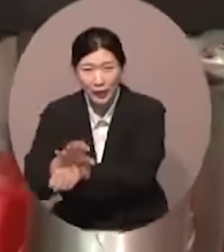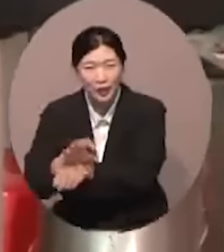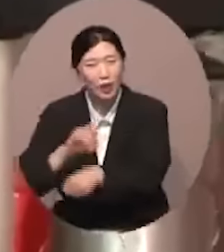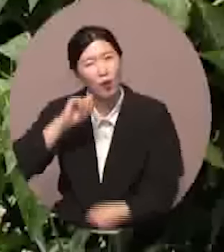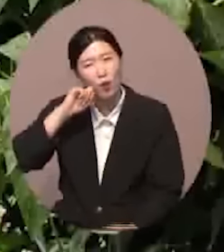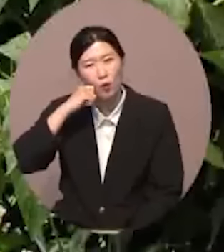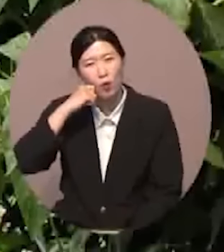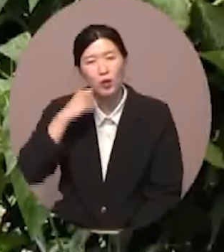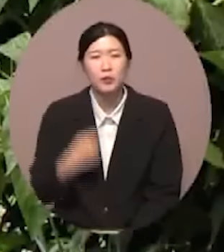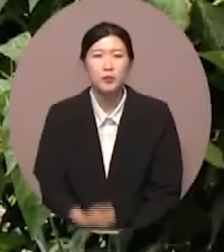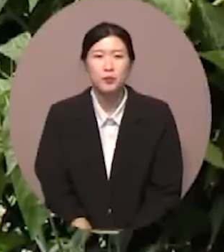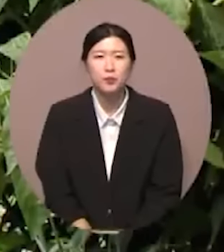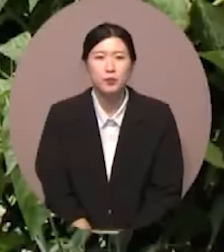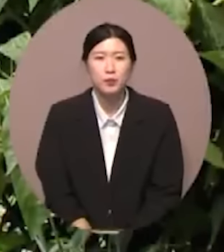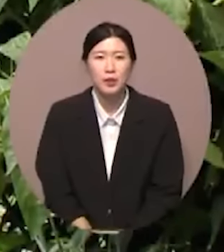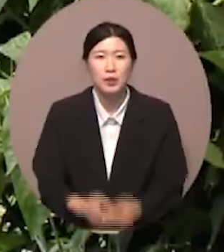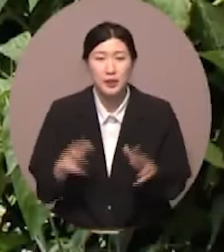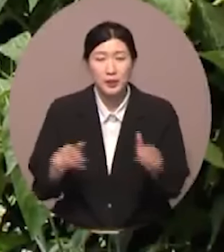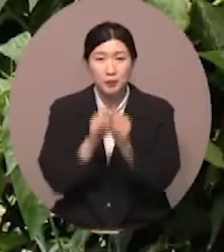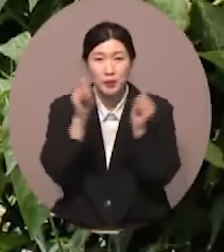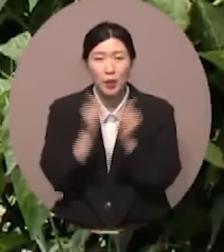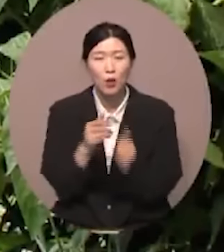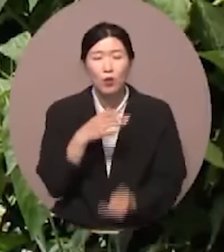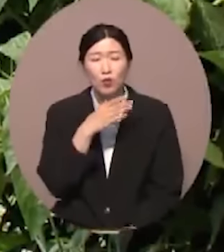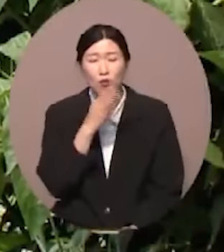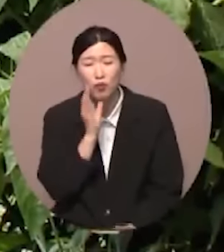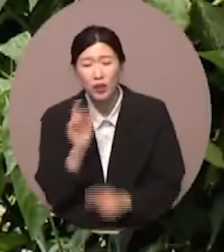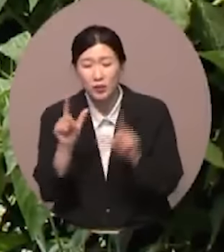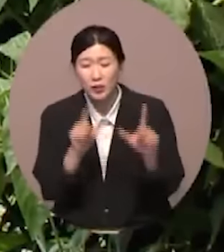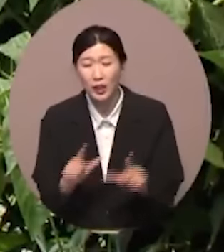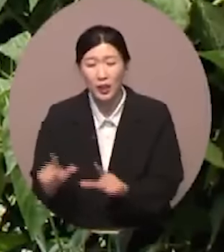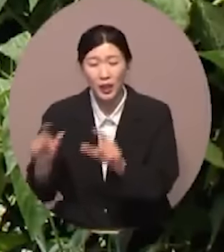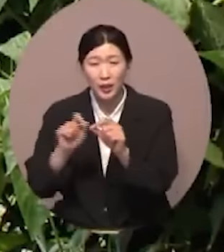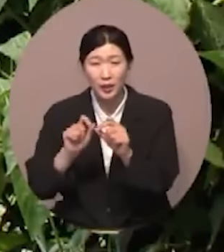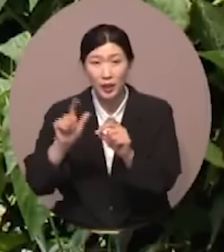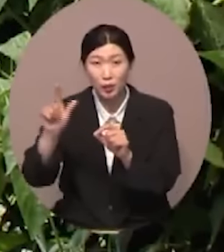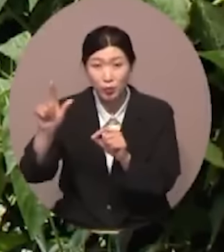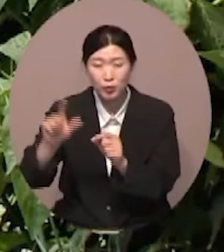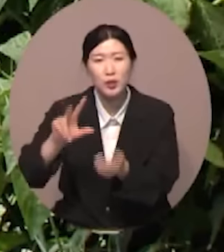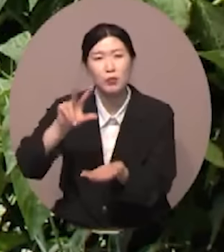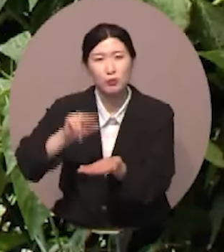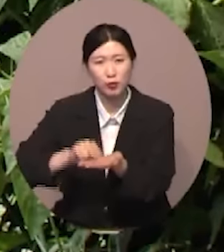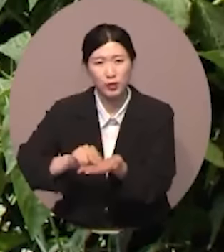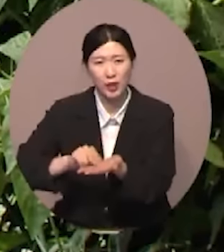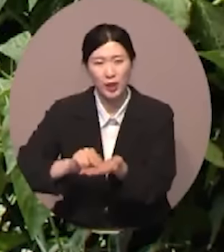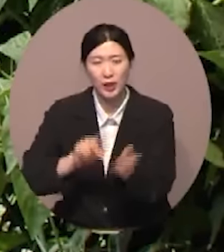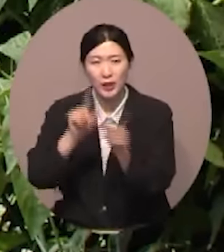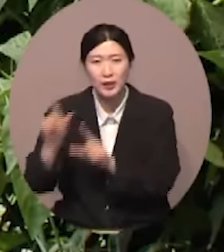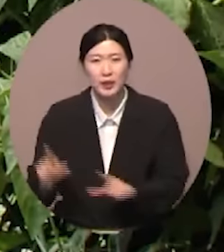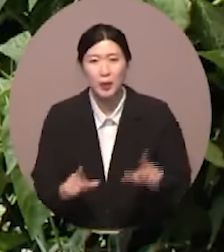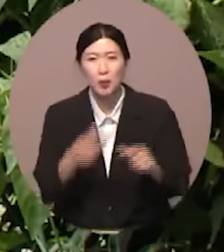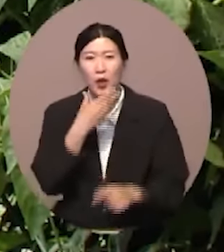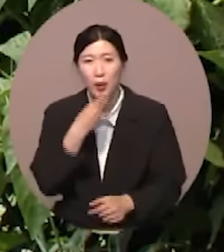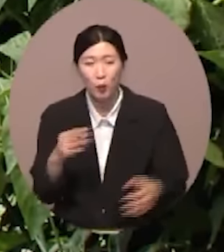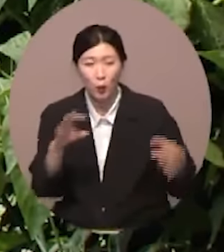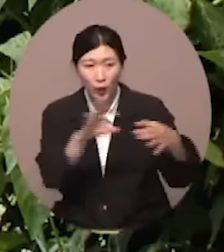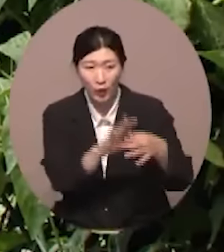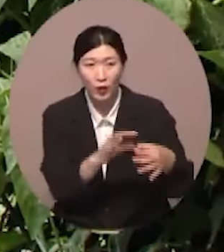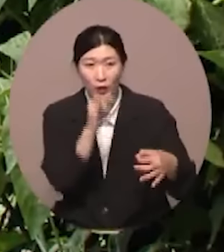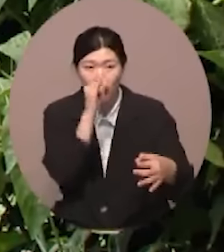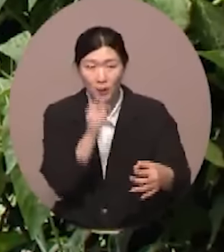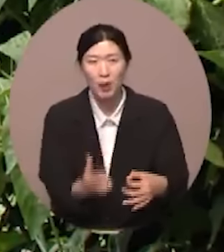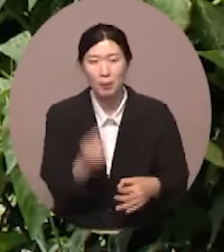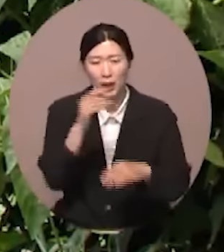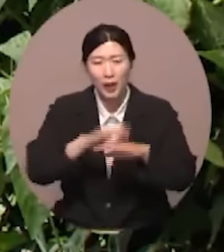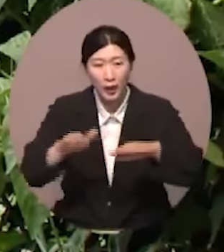않습니다. 초고령화 사회에 접어들며 더 빠르게 번지는 식품 사막화 현상. 주민 삶의 질과 직결된 문제인 만큼